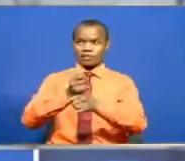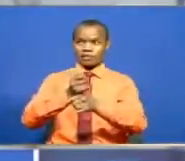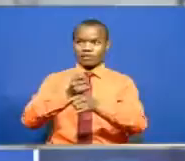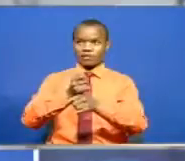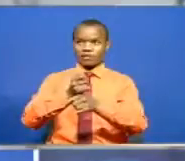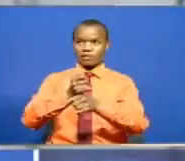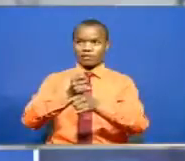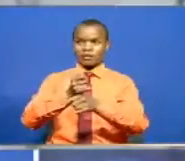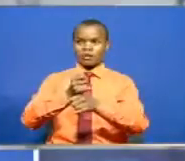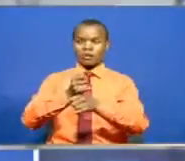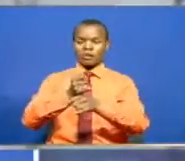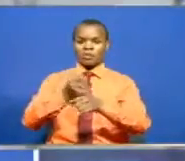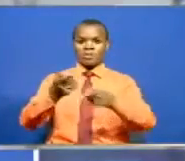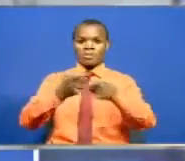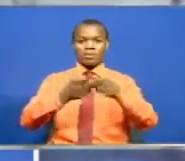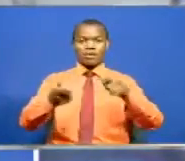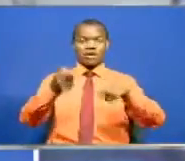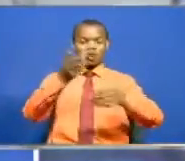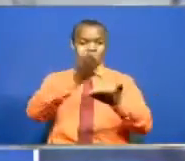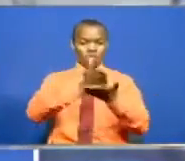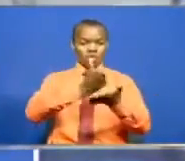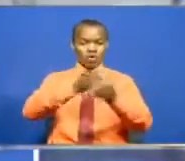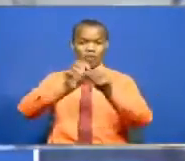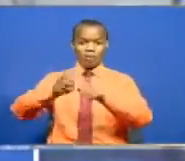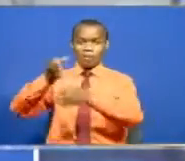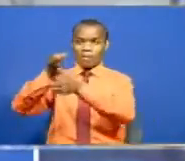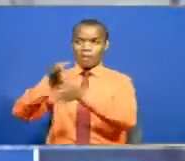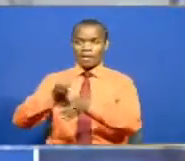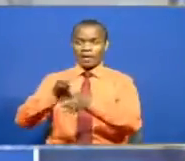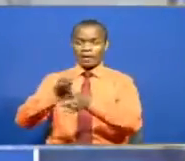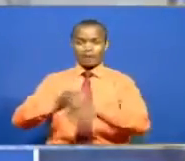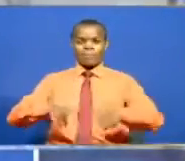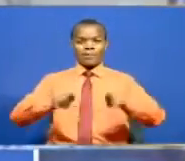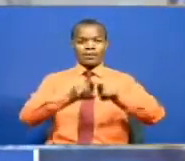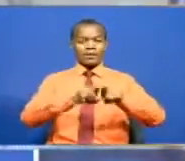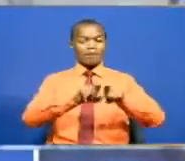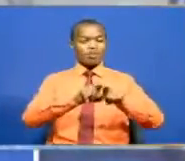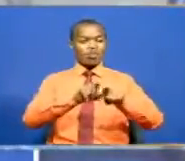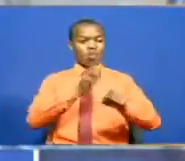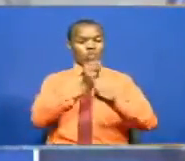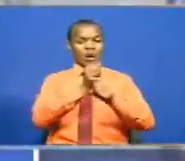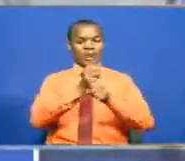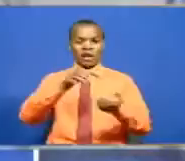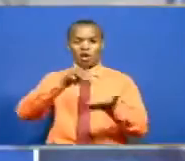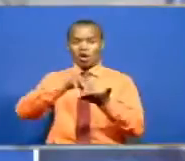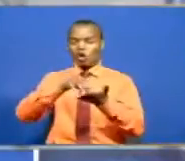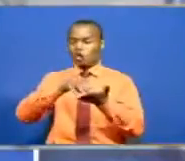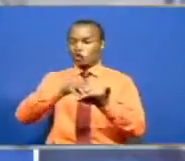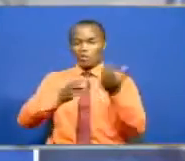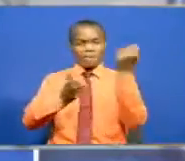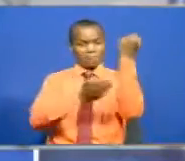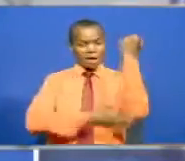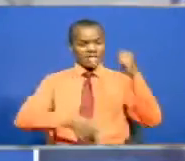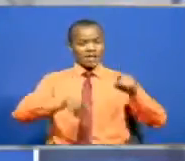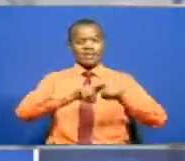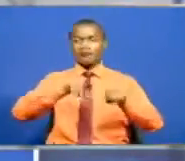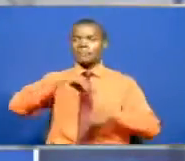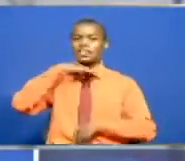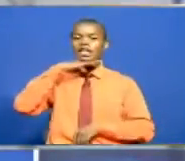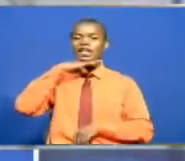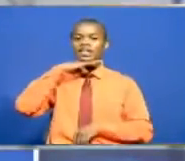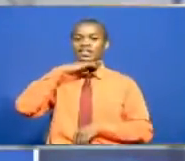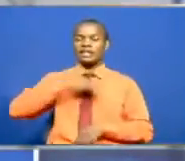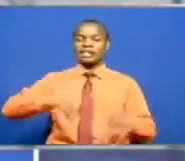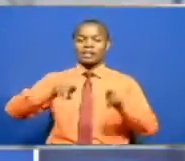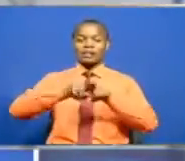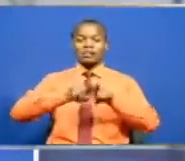than them being forced back to unsafe working condition to die and enroll